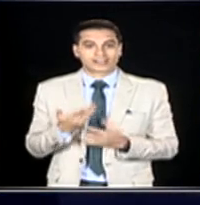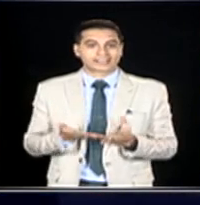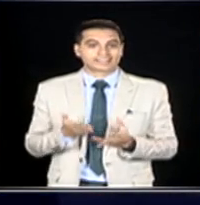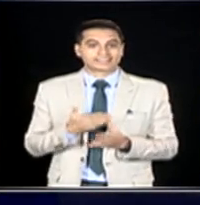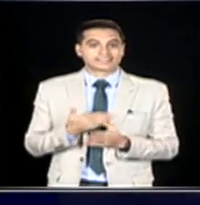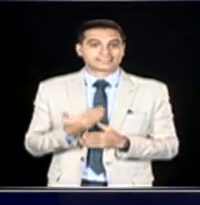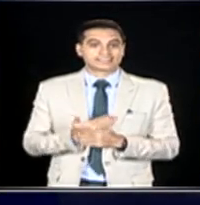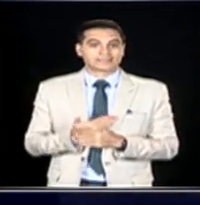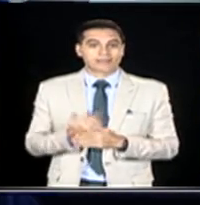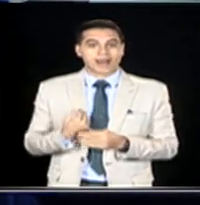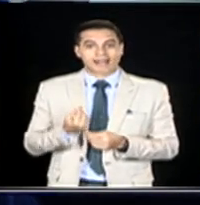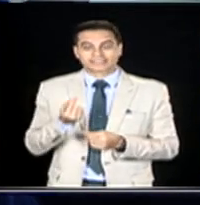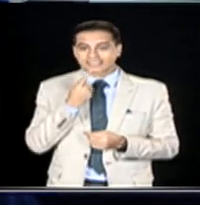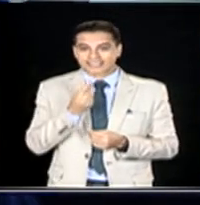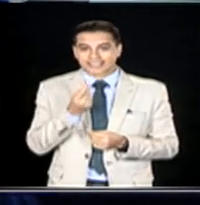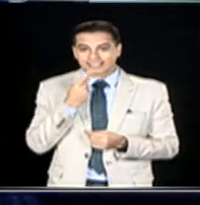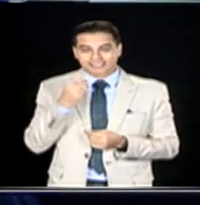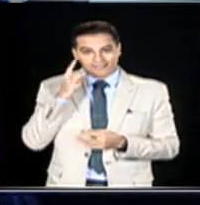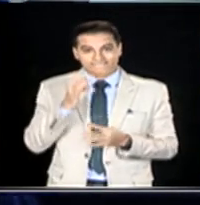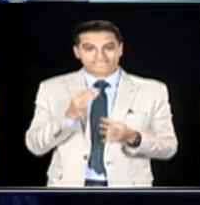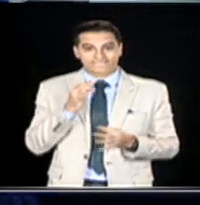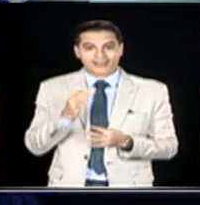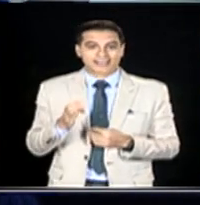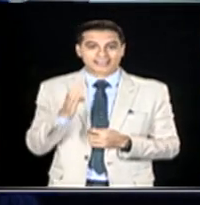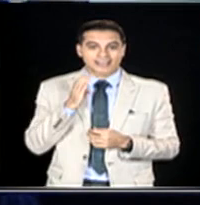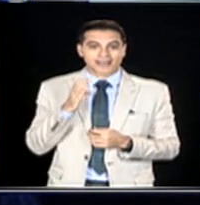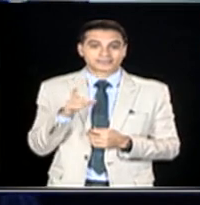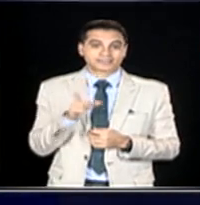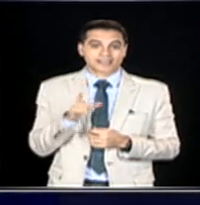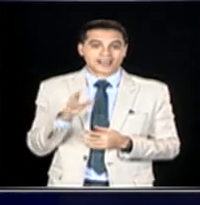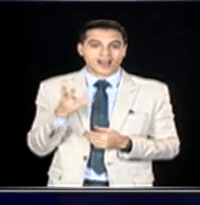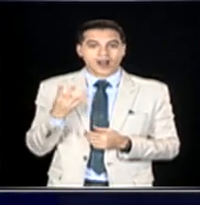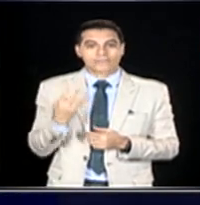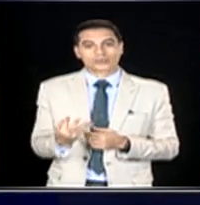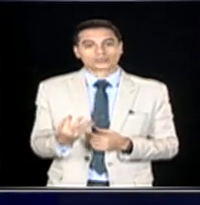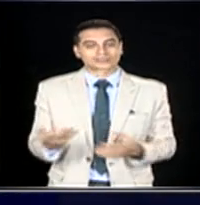مستعجلة ليه؟ لو أنا هديكي كم ثانية؟ الإجابة الصحيحة